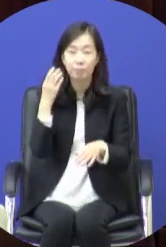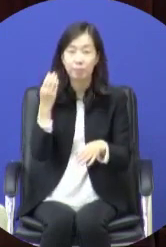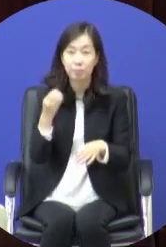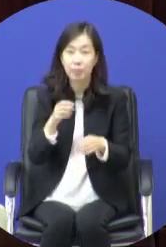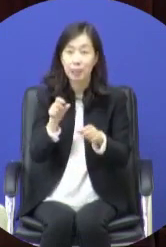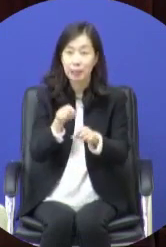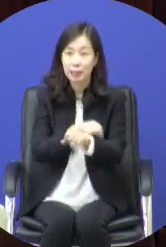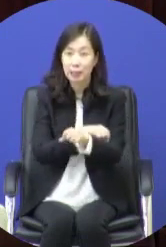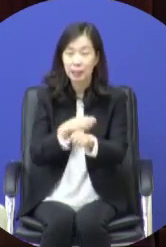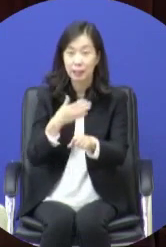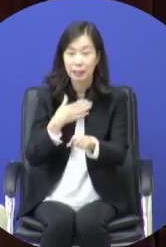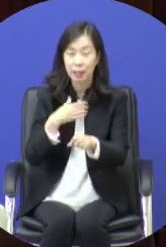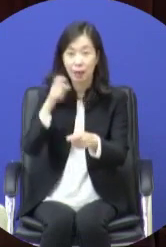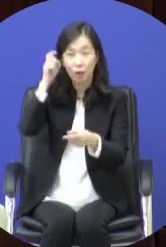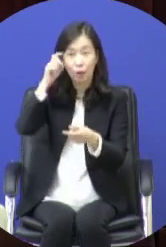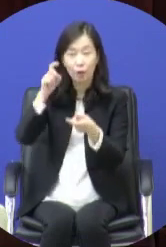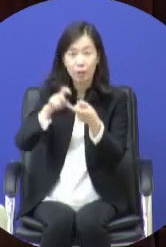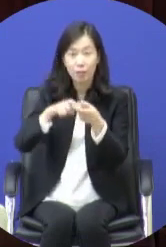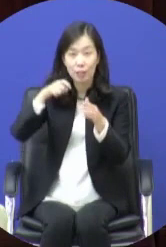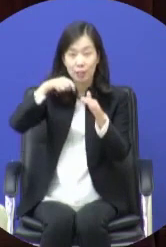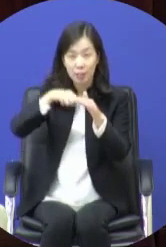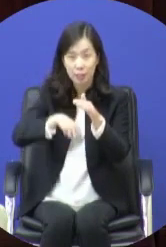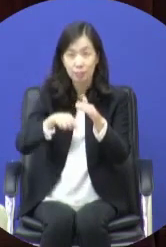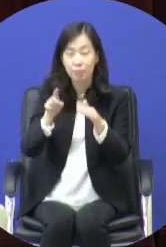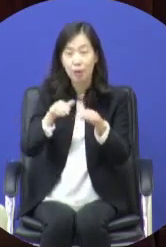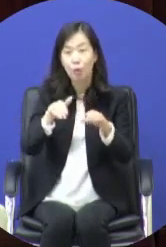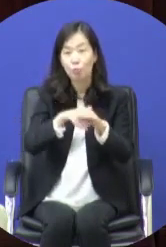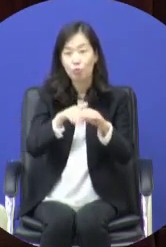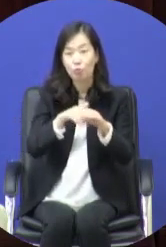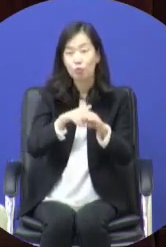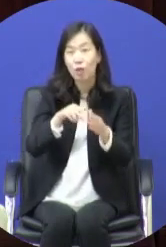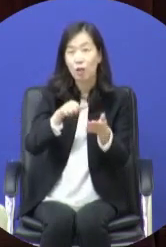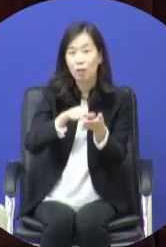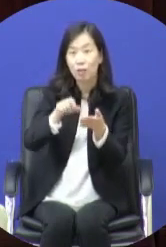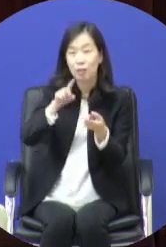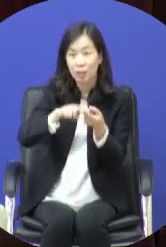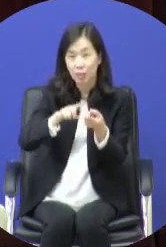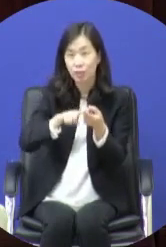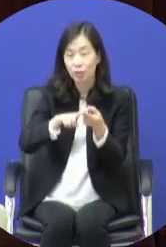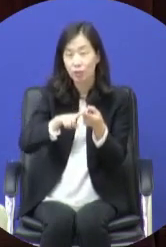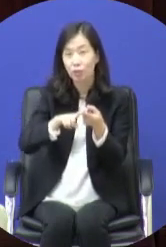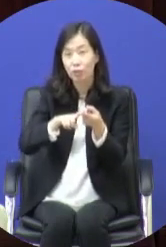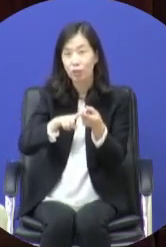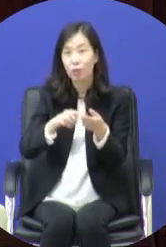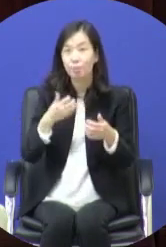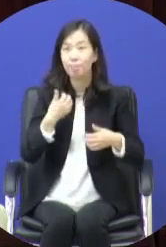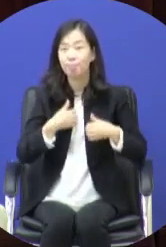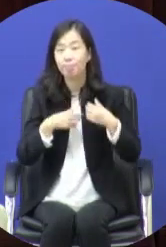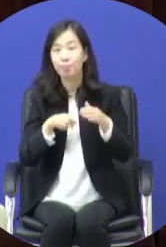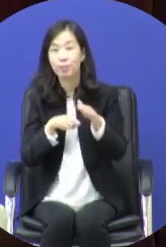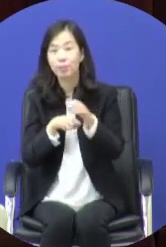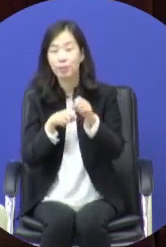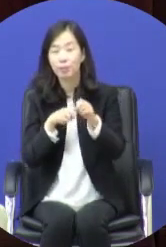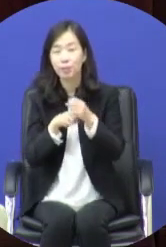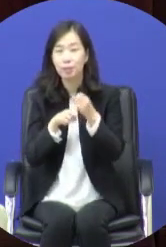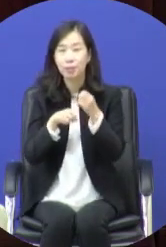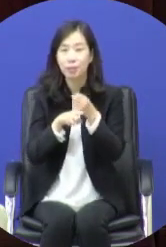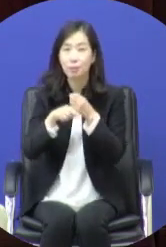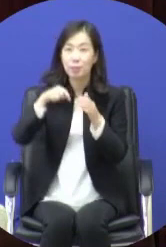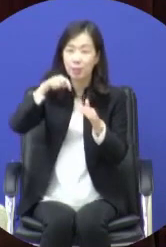특히 제가 관심 깊은 문화 콘텐츠 자원에 대해서요. 반갑고 의미 깊은